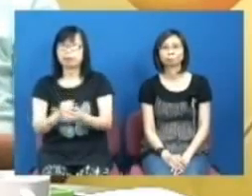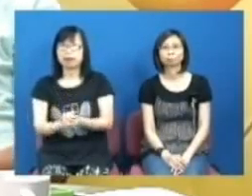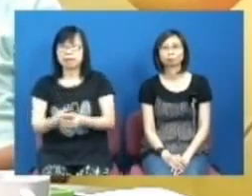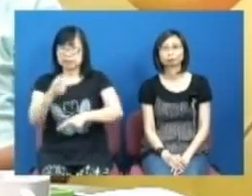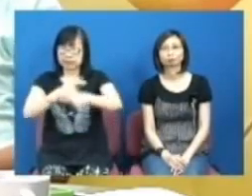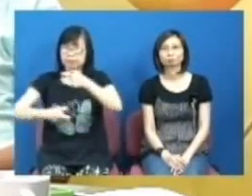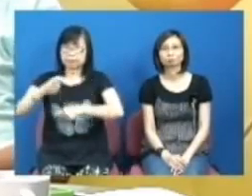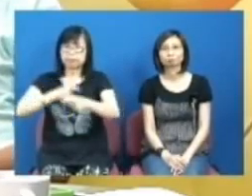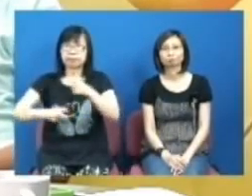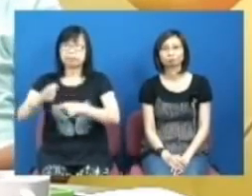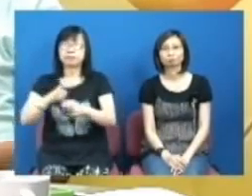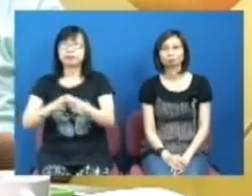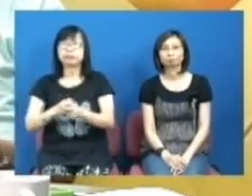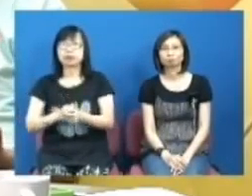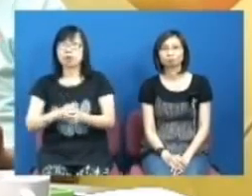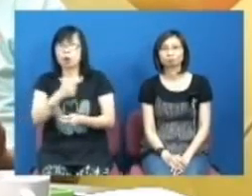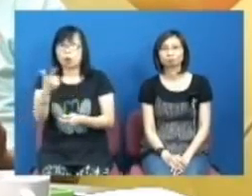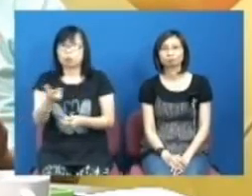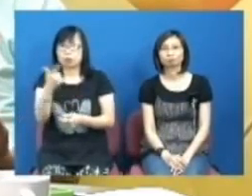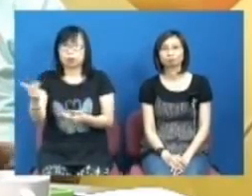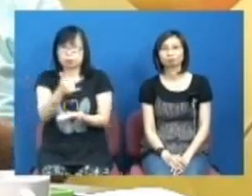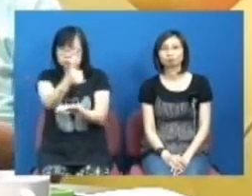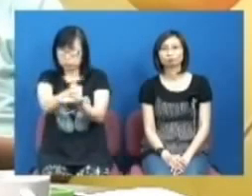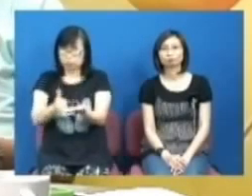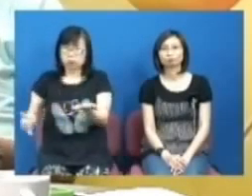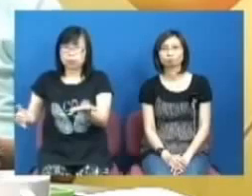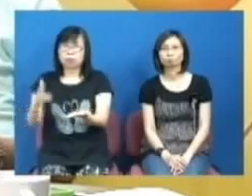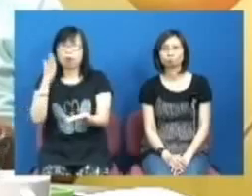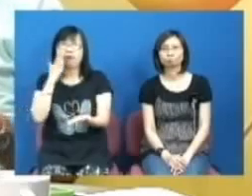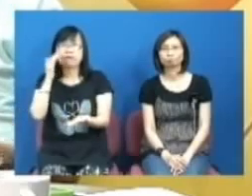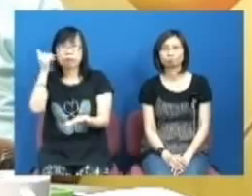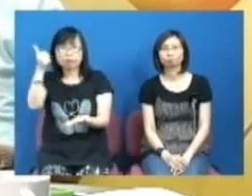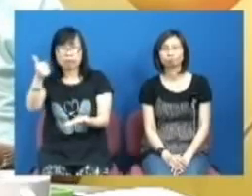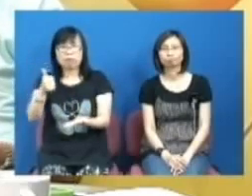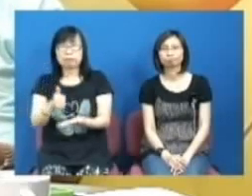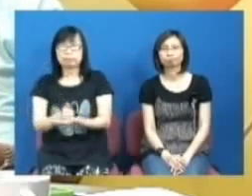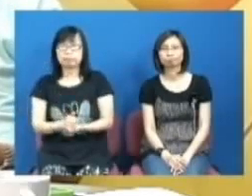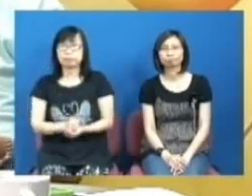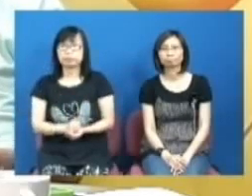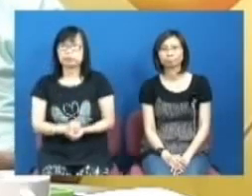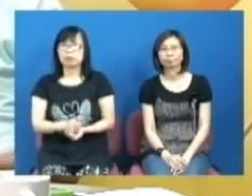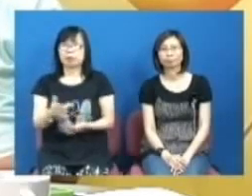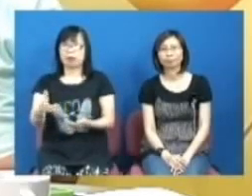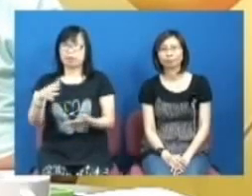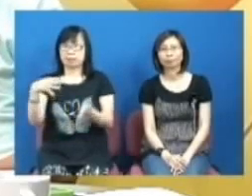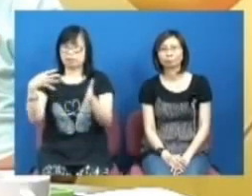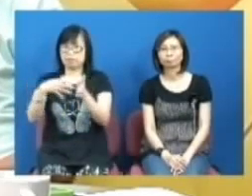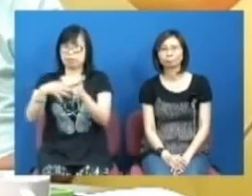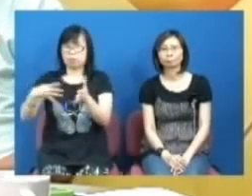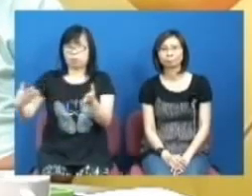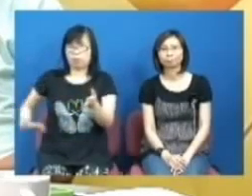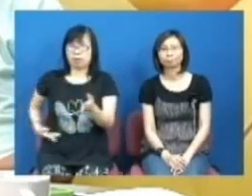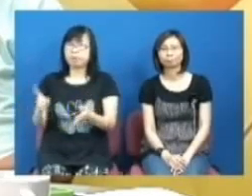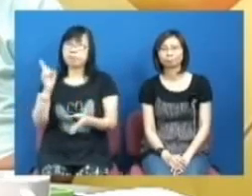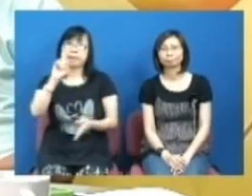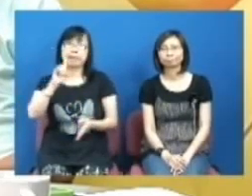濟很多面都倒退嘛，福利這個倒退在施耀華的眼中是什麼來的